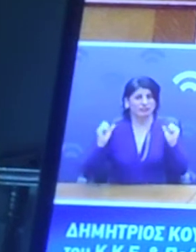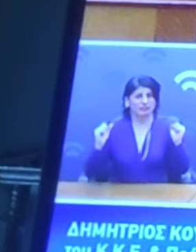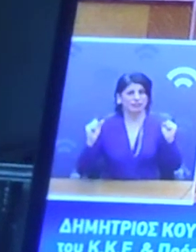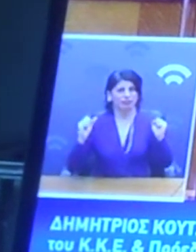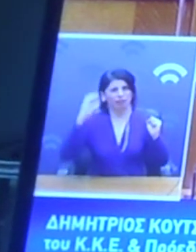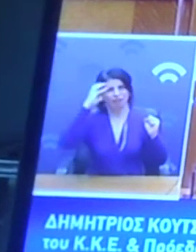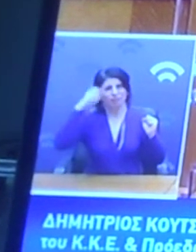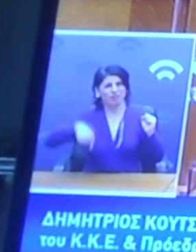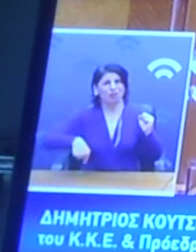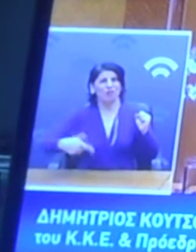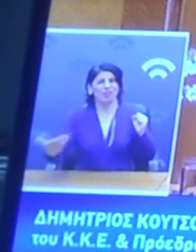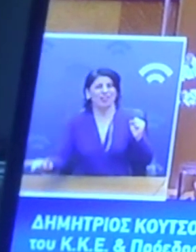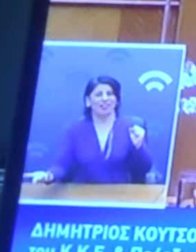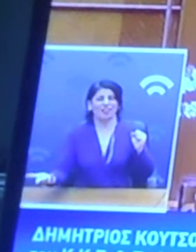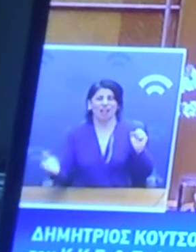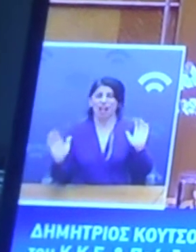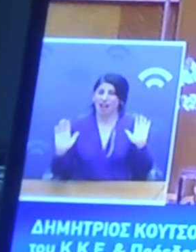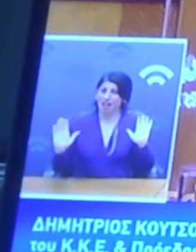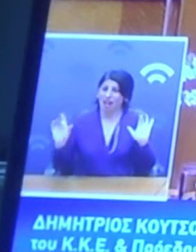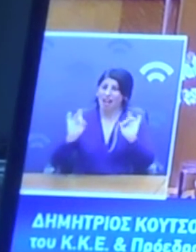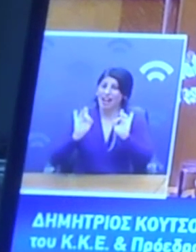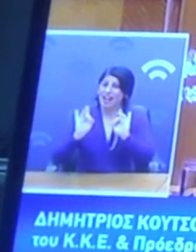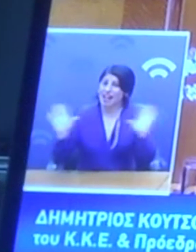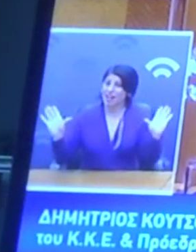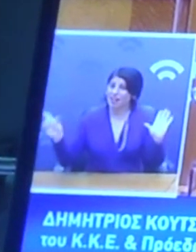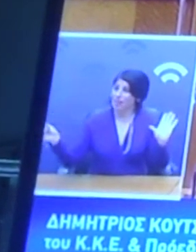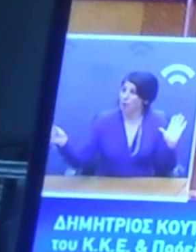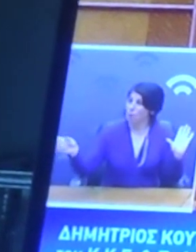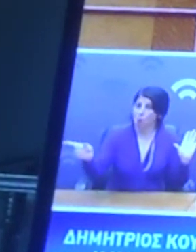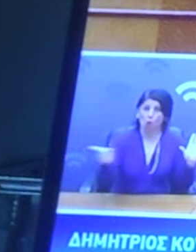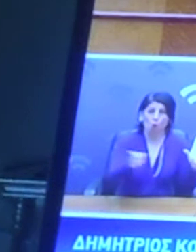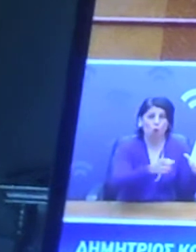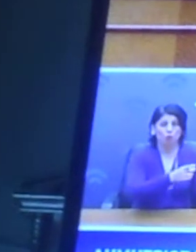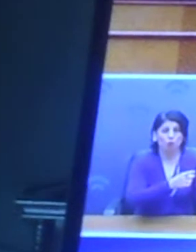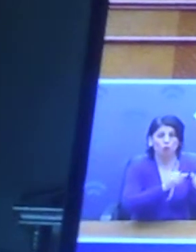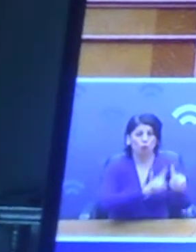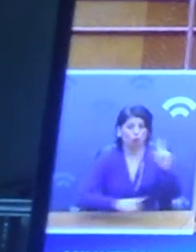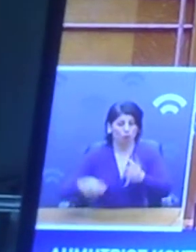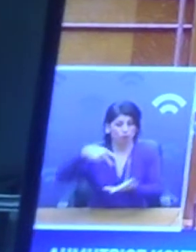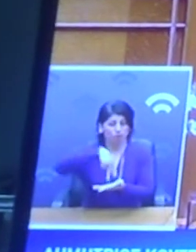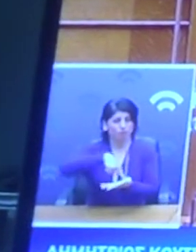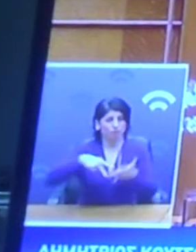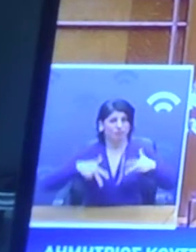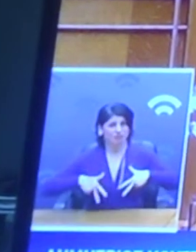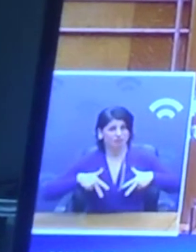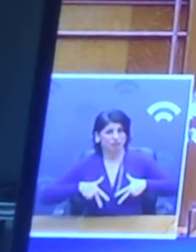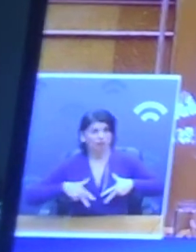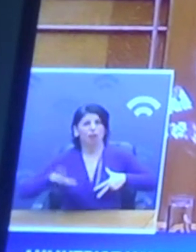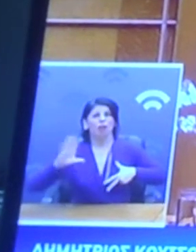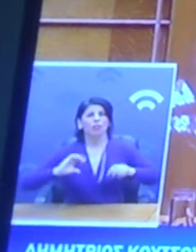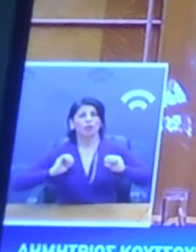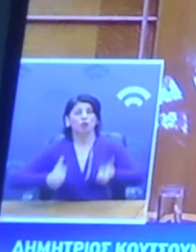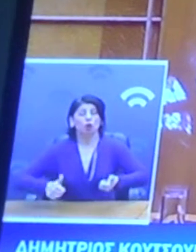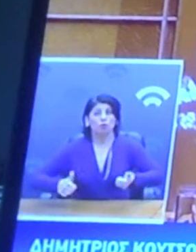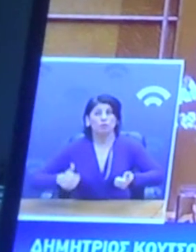τώρα. Όμως κανείς σας, από όλους σας, όσοι κυβερνήσατε μέχρι σήμερα τον τόπο, δεν τόλμησε τόσα